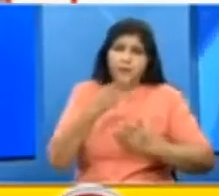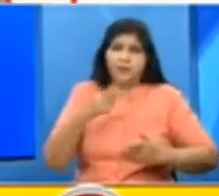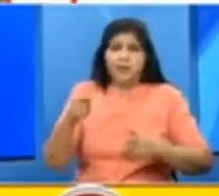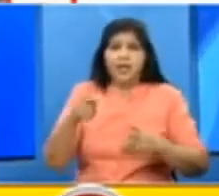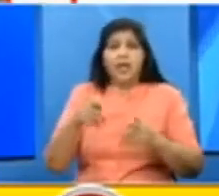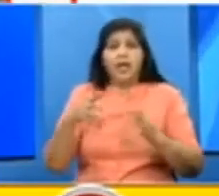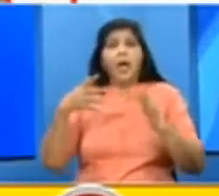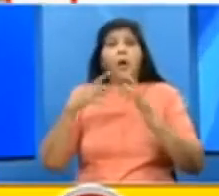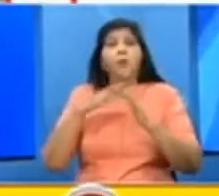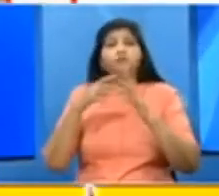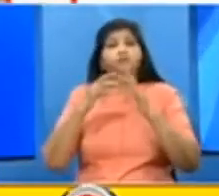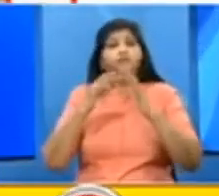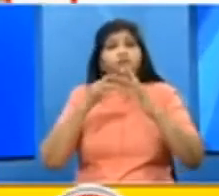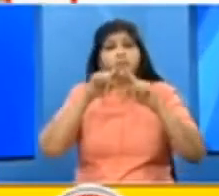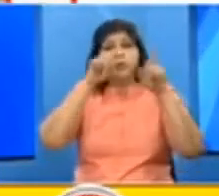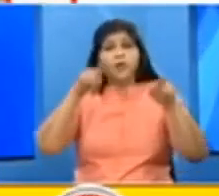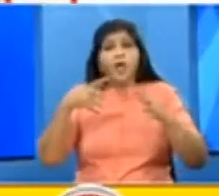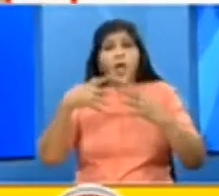है